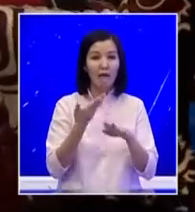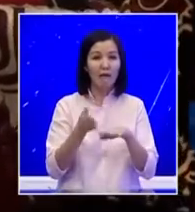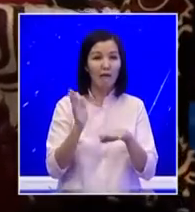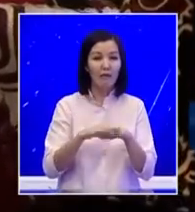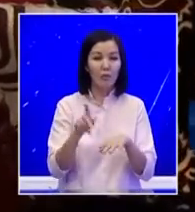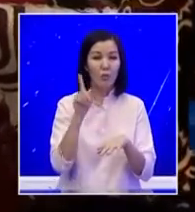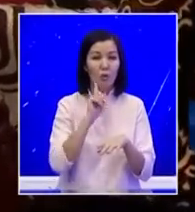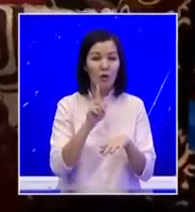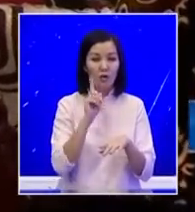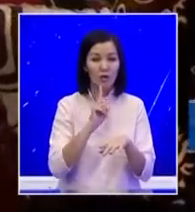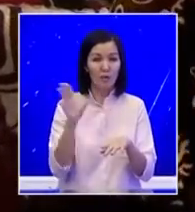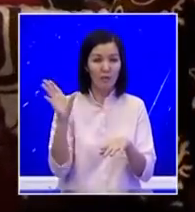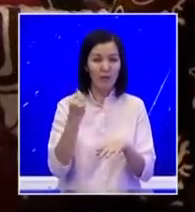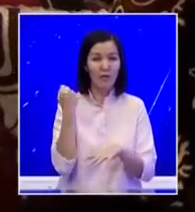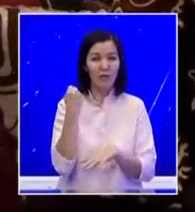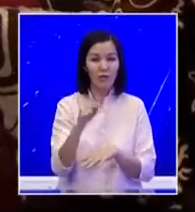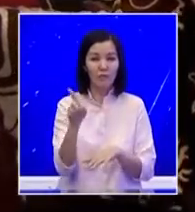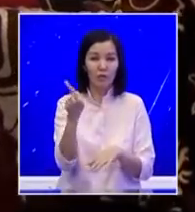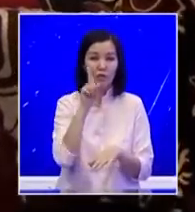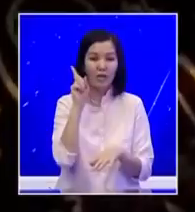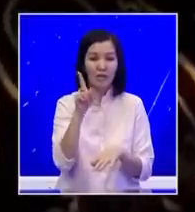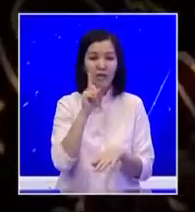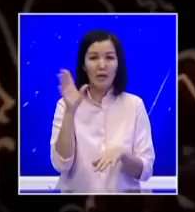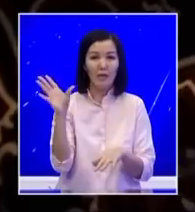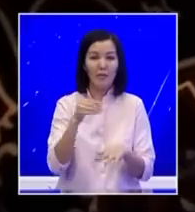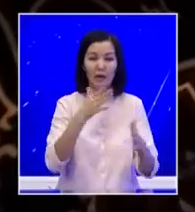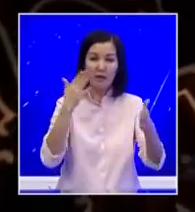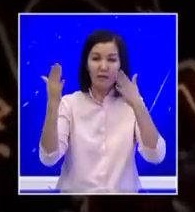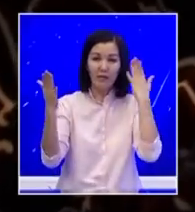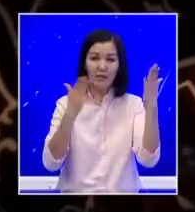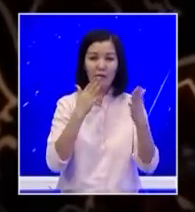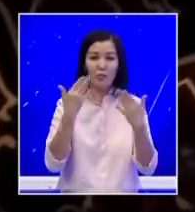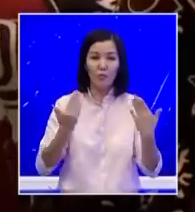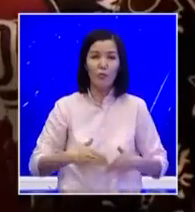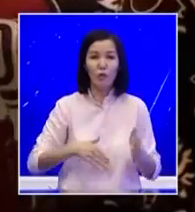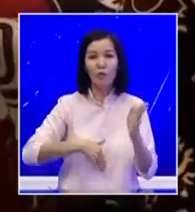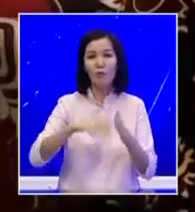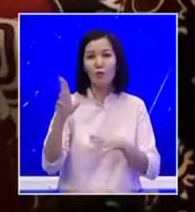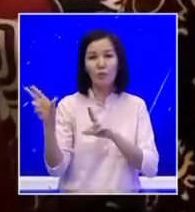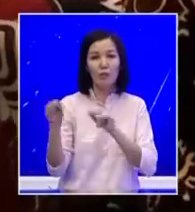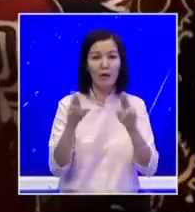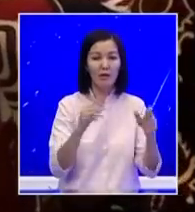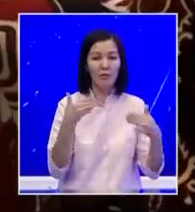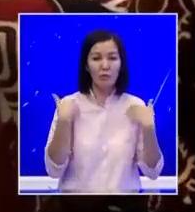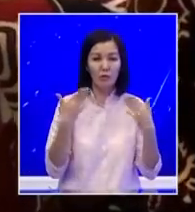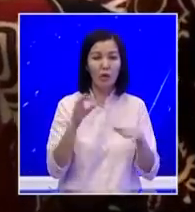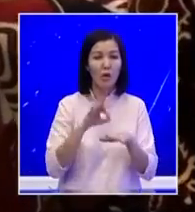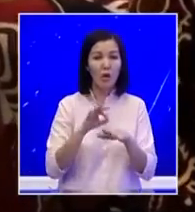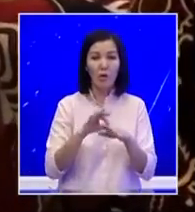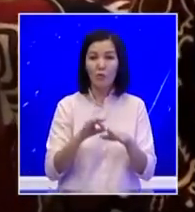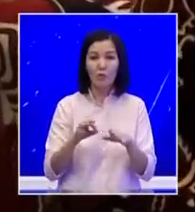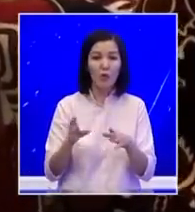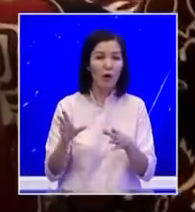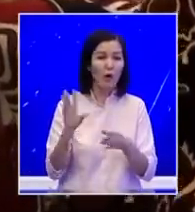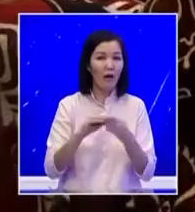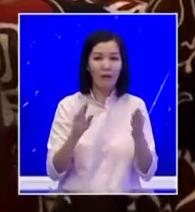былай көрмесін жастар. Жас балалар құлпырып ойнап жүрсін. Аман болсын, Құдай өндінің дет келмесін.